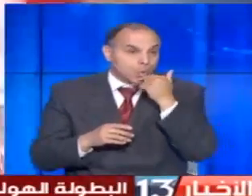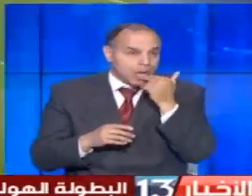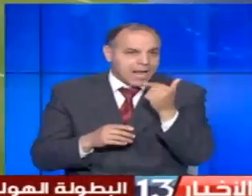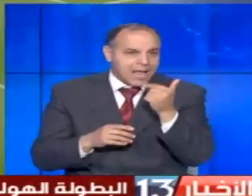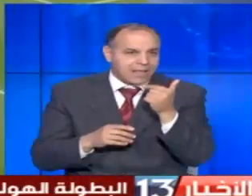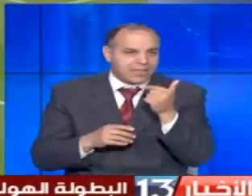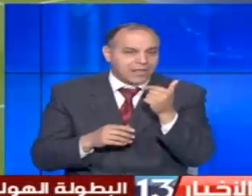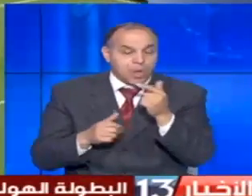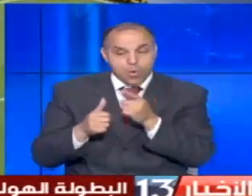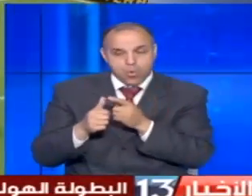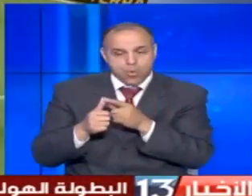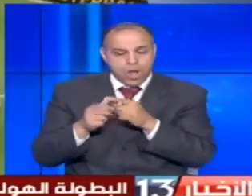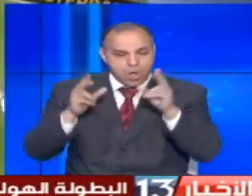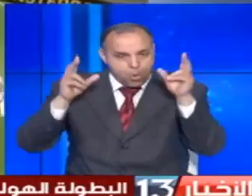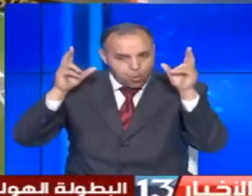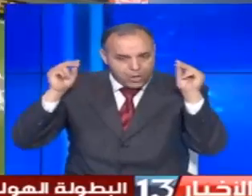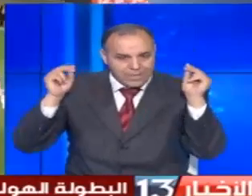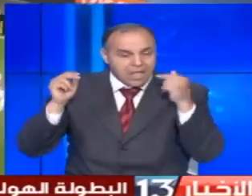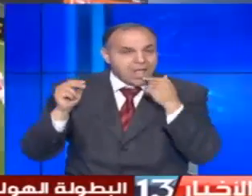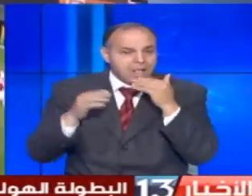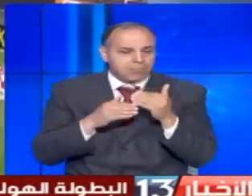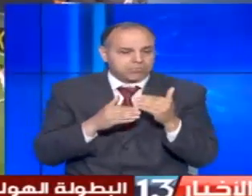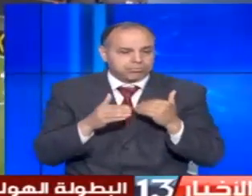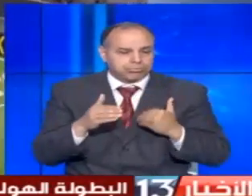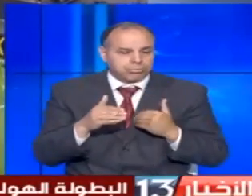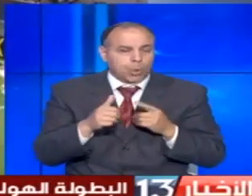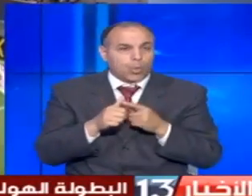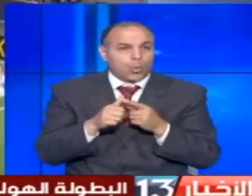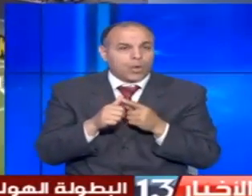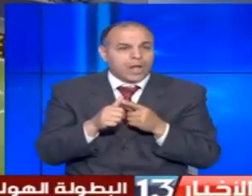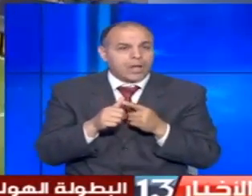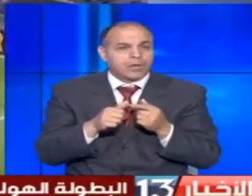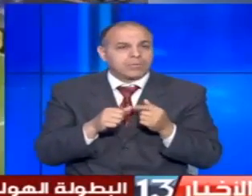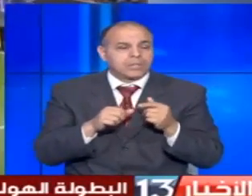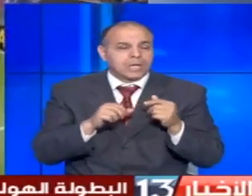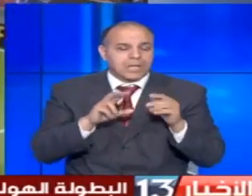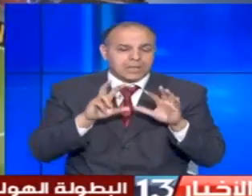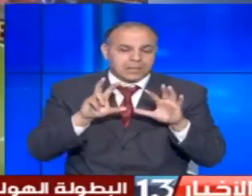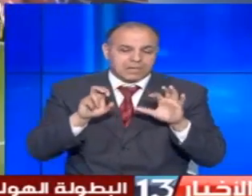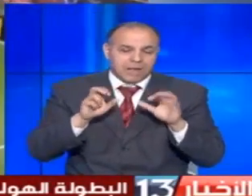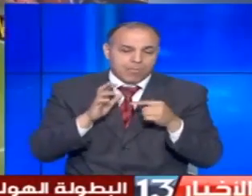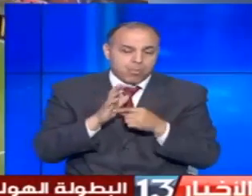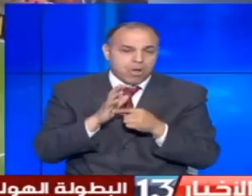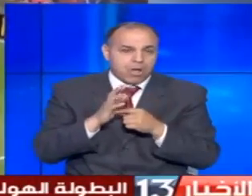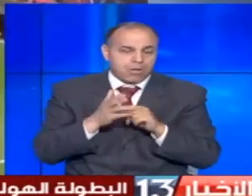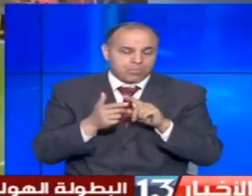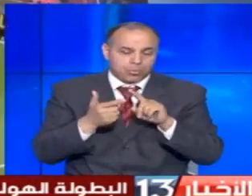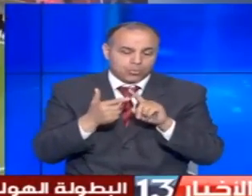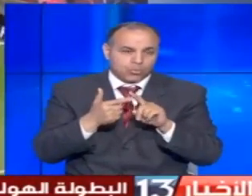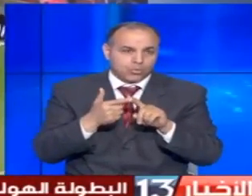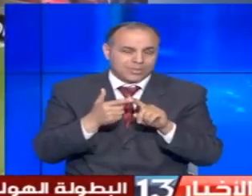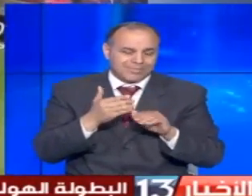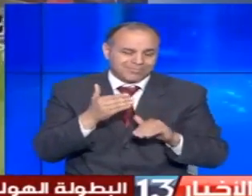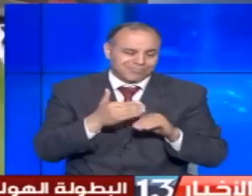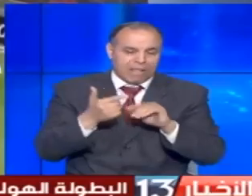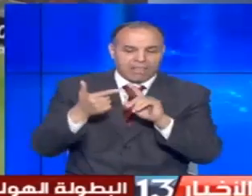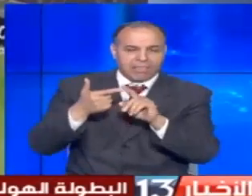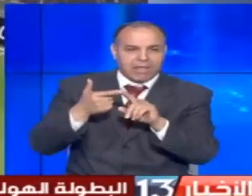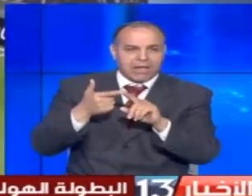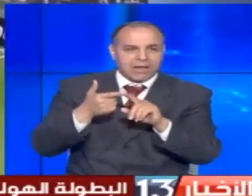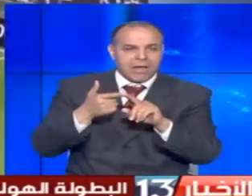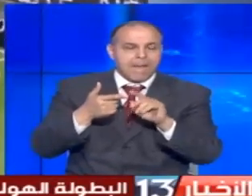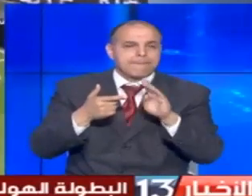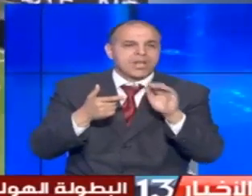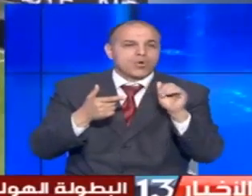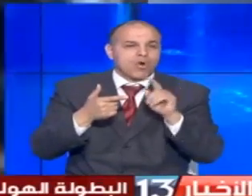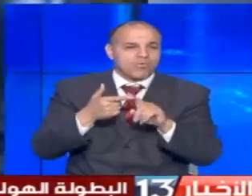لقب الدرجه الاولى الهولنديه اث اعاد في صداره المسابقه ب 80 نقطه وبفرق نقطتين عن اقرب ملاحقيه بيس في اندهوفن